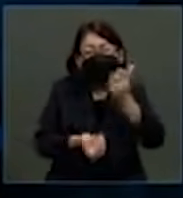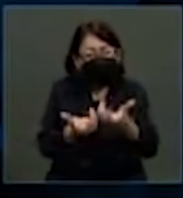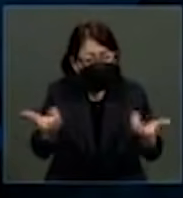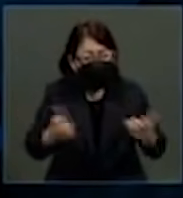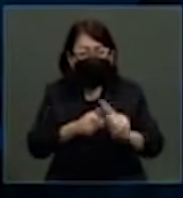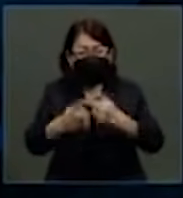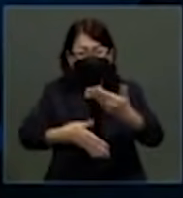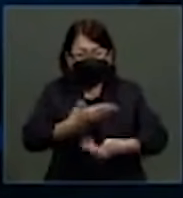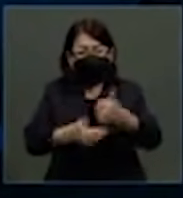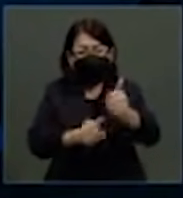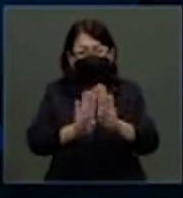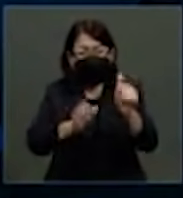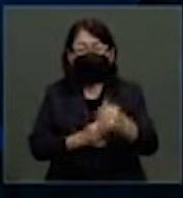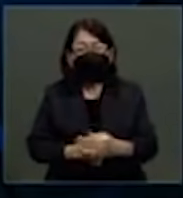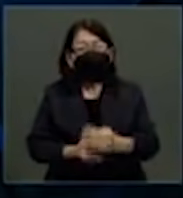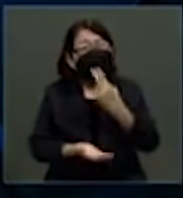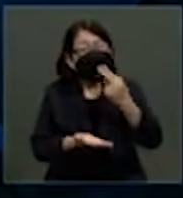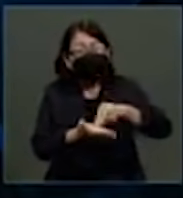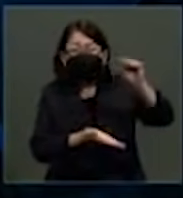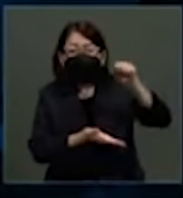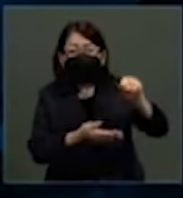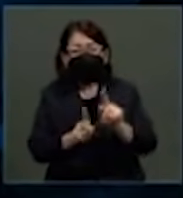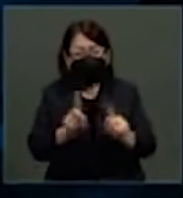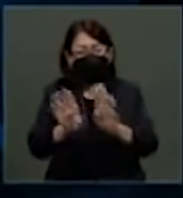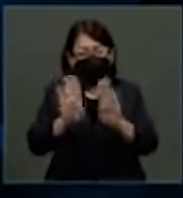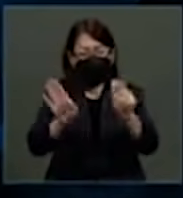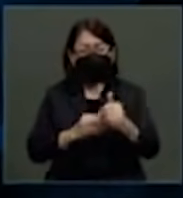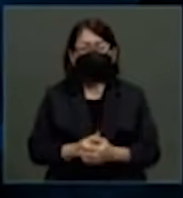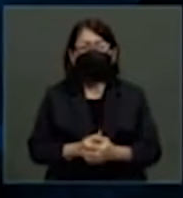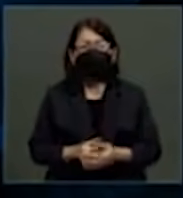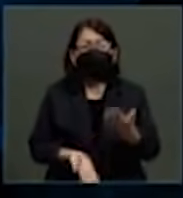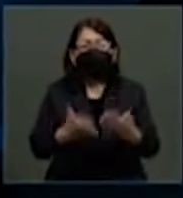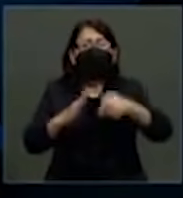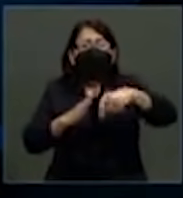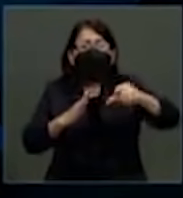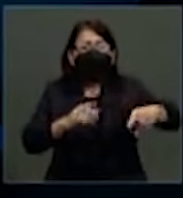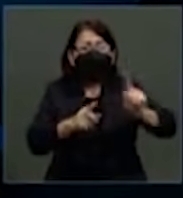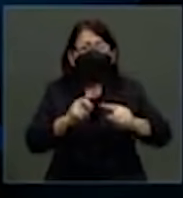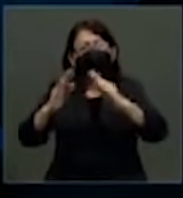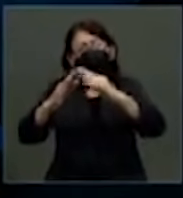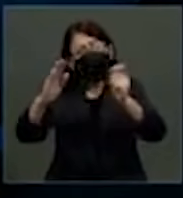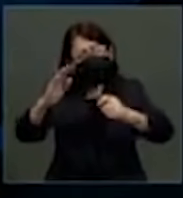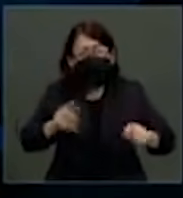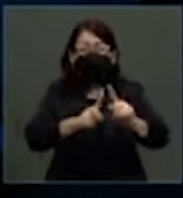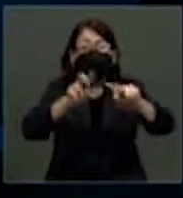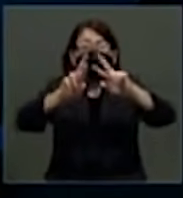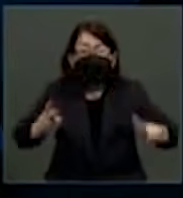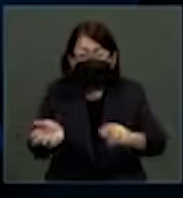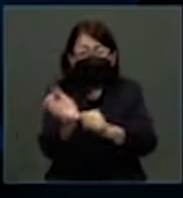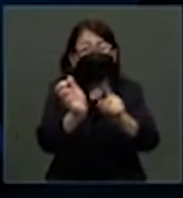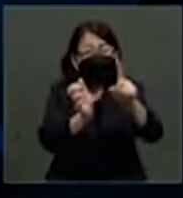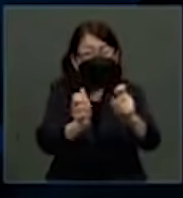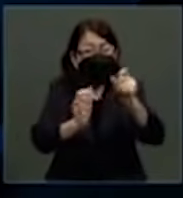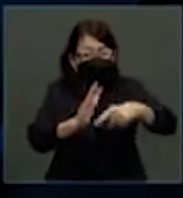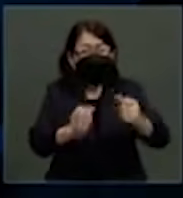ธุรกิจสื่อสารโทรคมนาคมนะครับเป็นพวกช็อปที่เกี่ยวข้องกับทางโทรศัพท์อะไรต่างๆเหล่านี้นะครับไปรษณีย์พัสดุภัณฑ์อันนี้เปิด